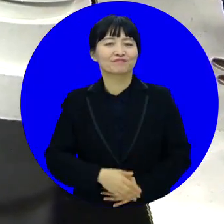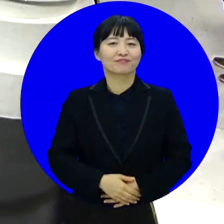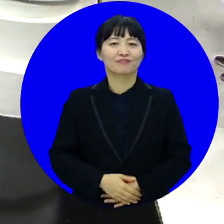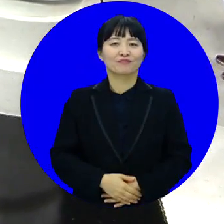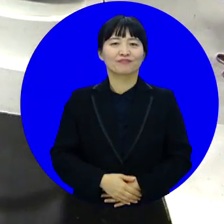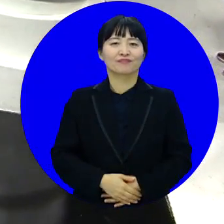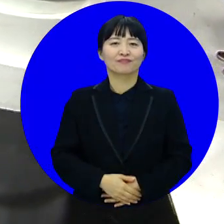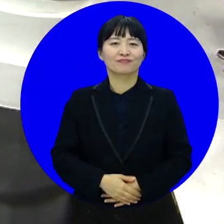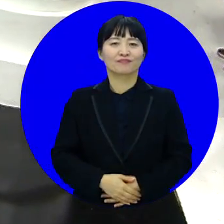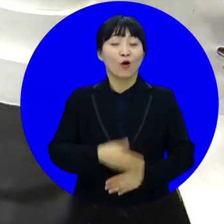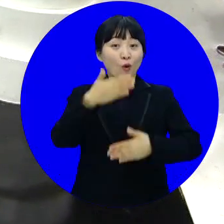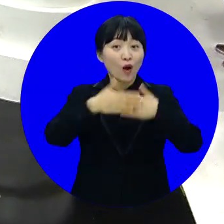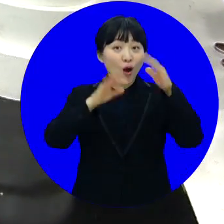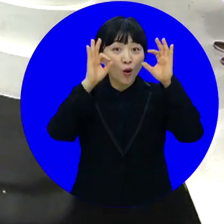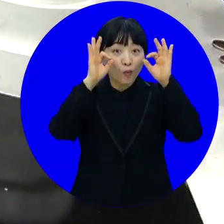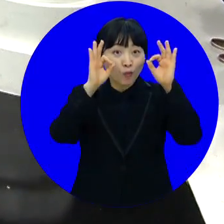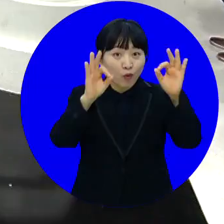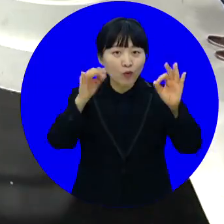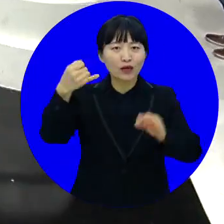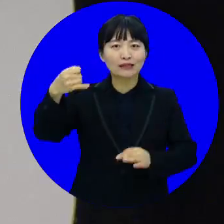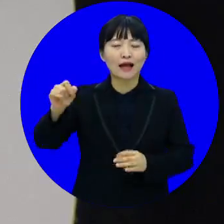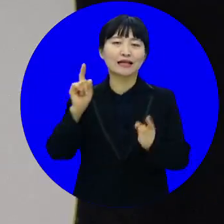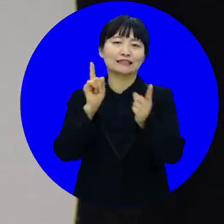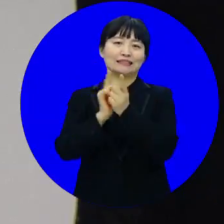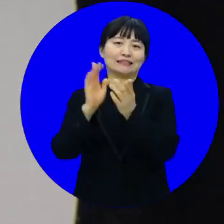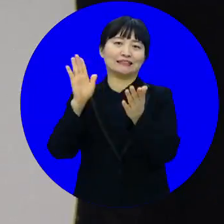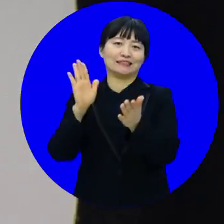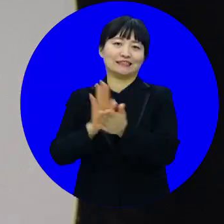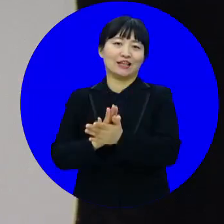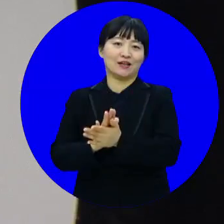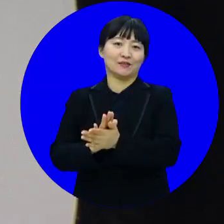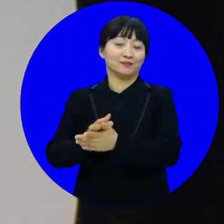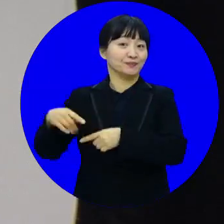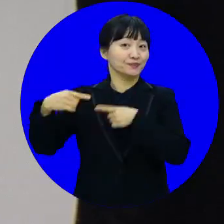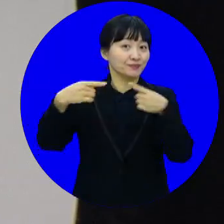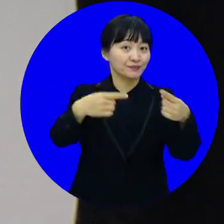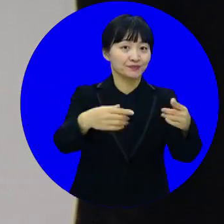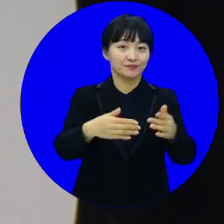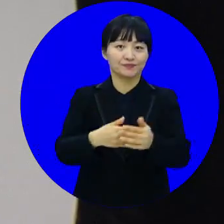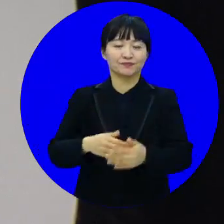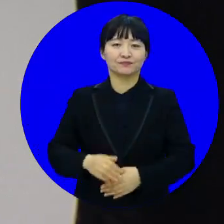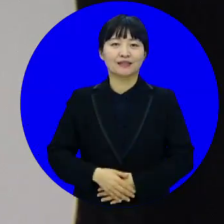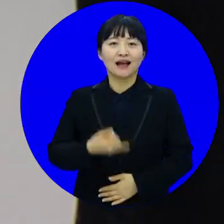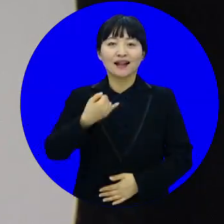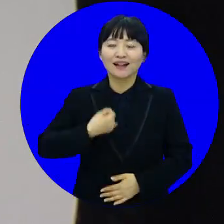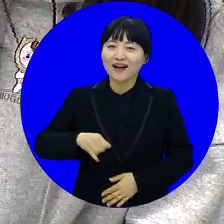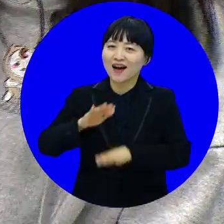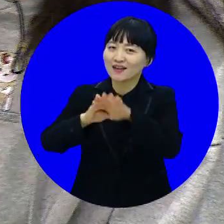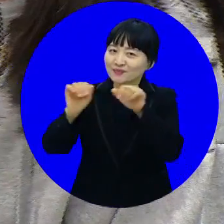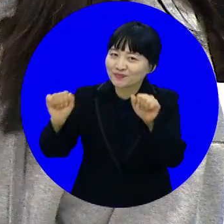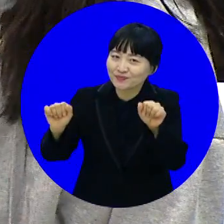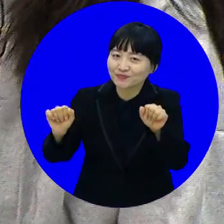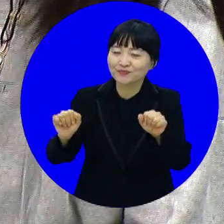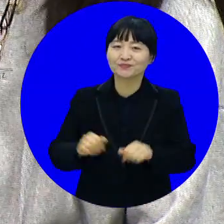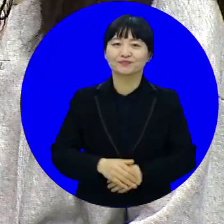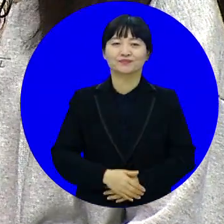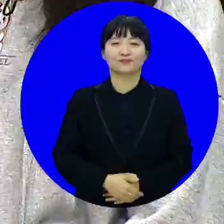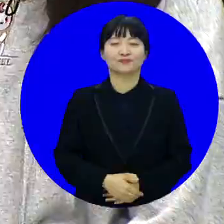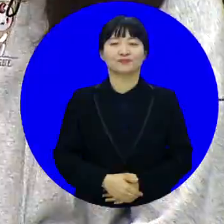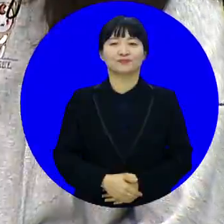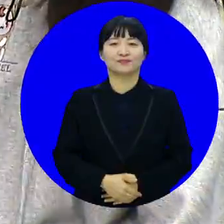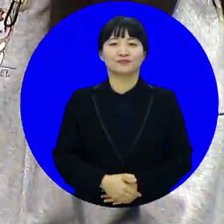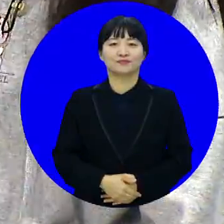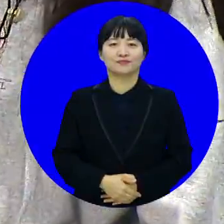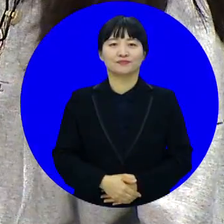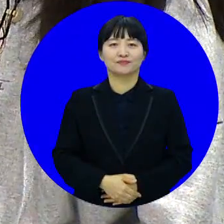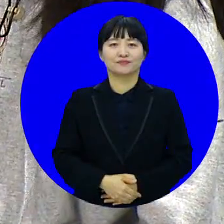그러니까요. 화면에서 만나본 예린이가 직접 스튜디오에 나와줬습니다. 예린이 안녕하세요. 안녕하세요. 아우 진짜